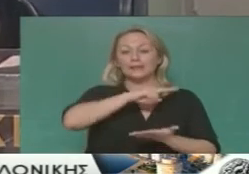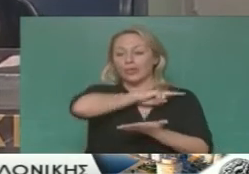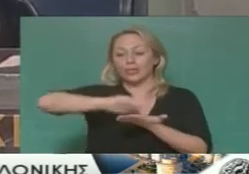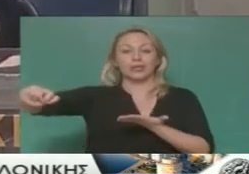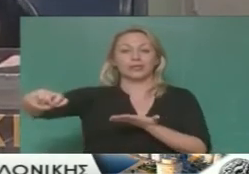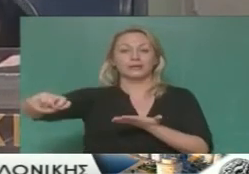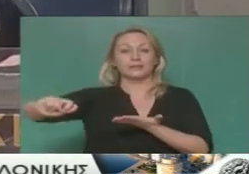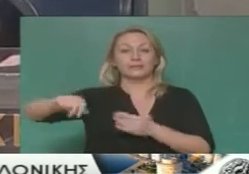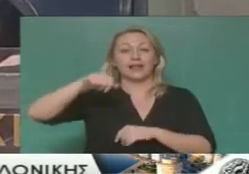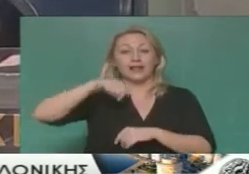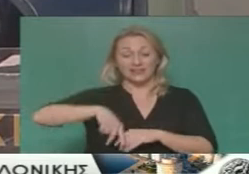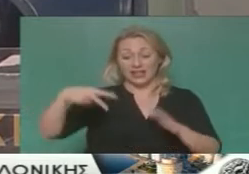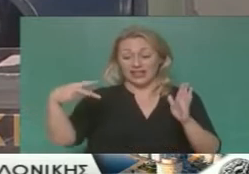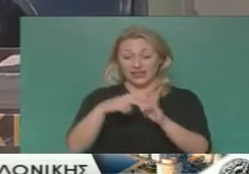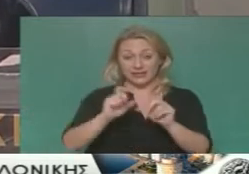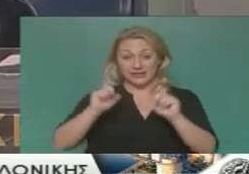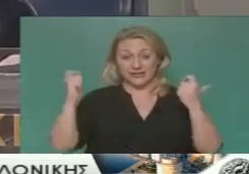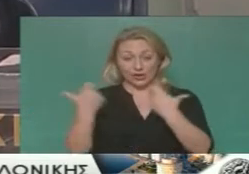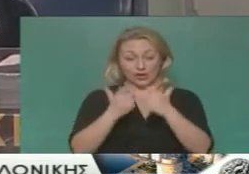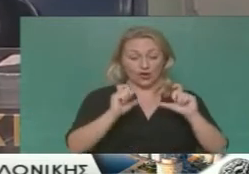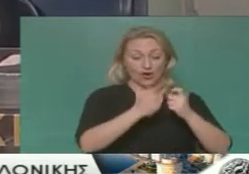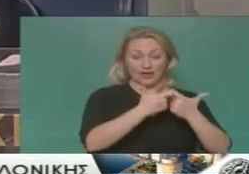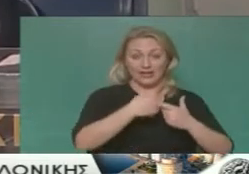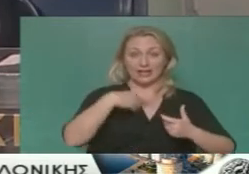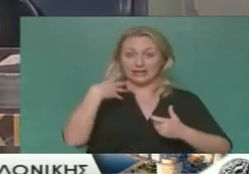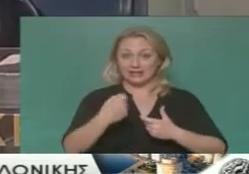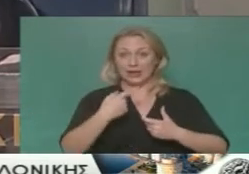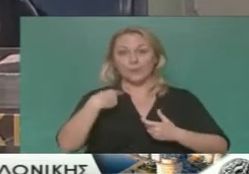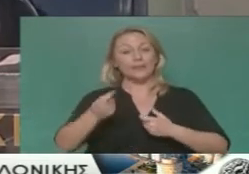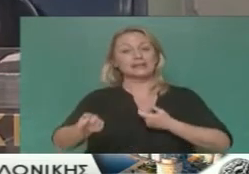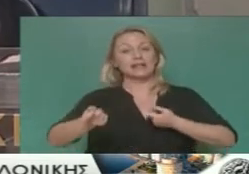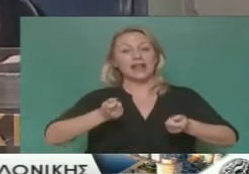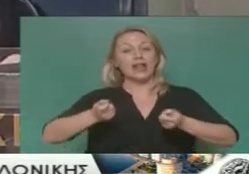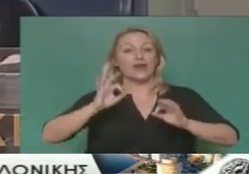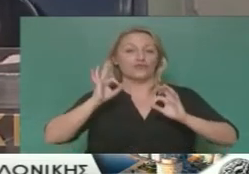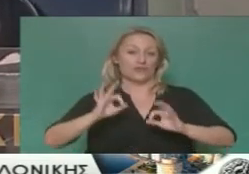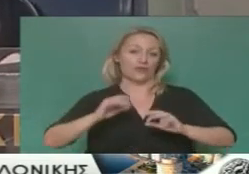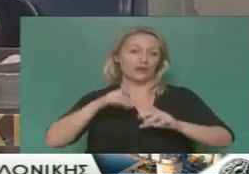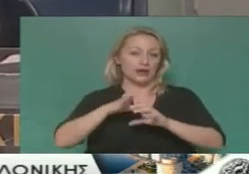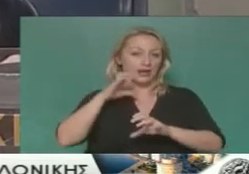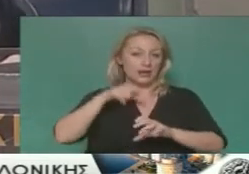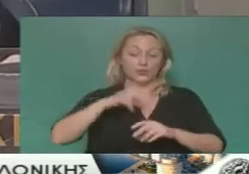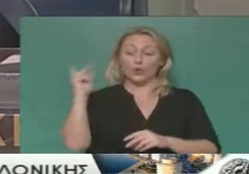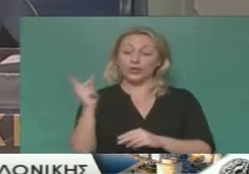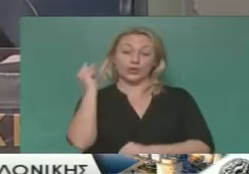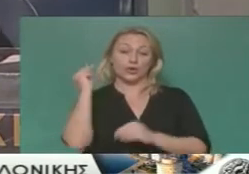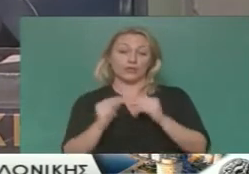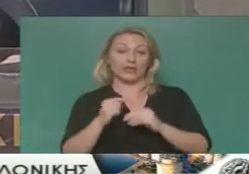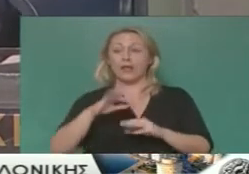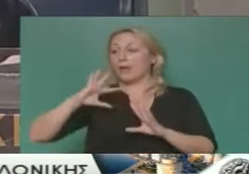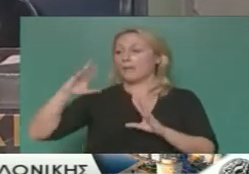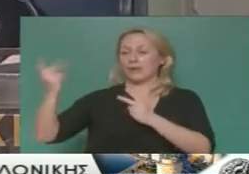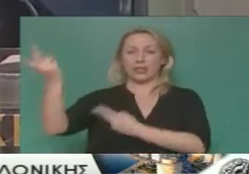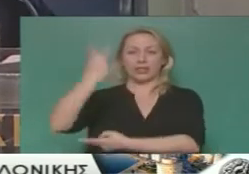Είμαστε 2.000 οικογένειες λεωφοριούχων, ένα μεγάλο κοινωνικό πρόβλημα. Μας κατηγόρησαν για το κακώς